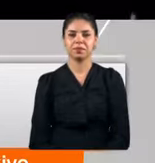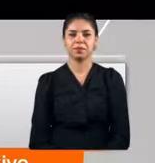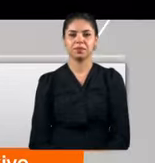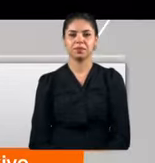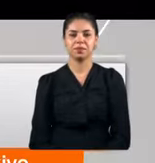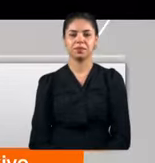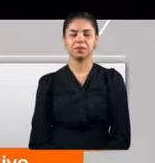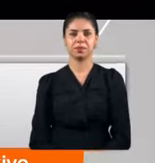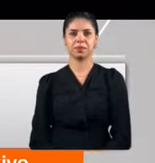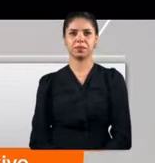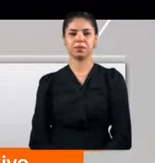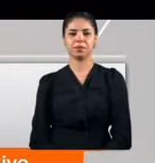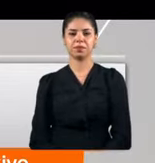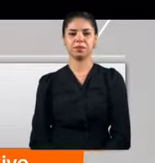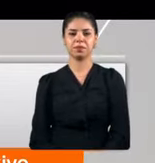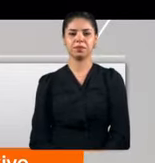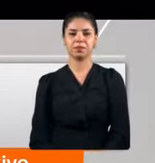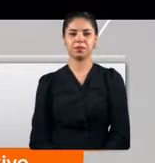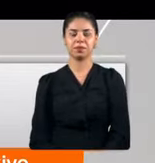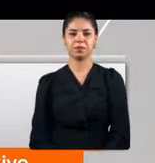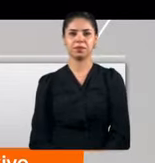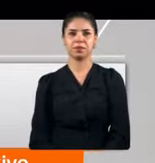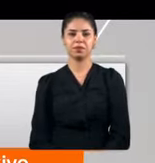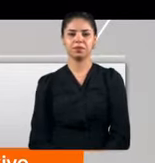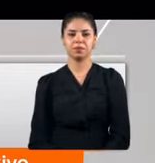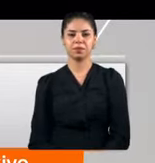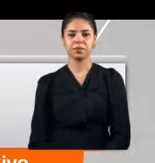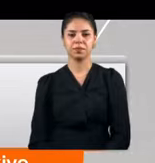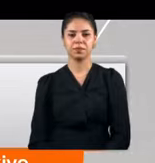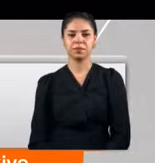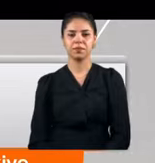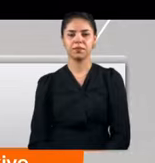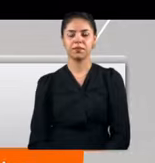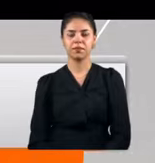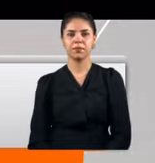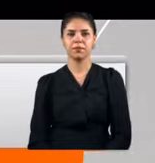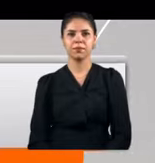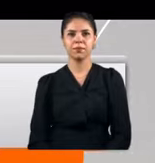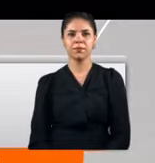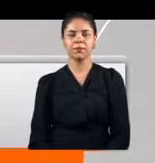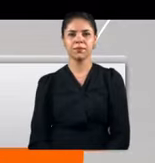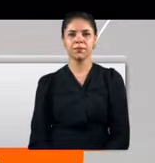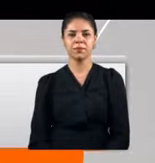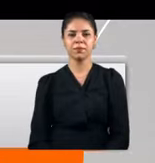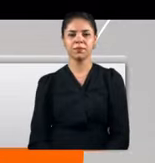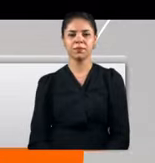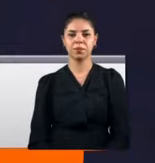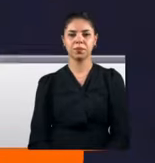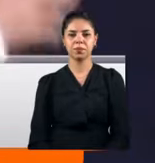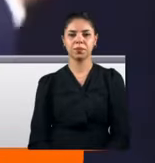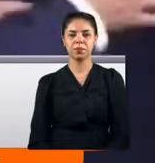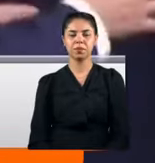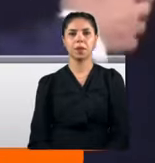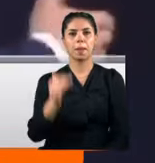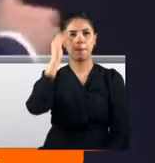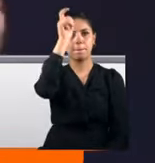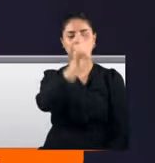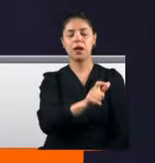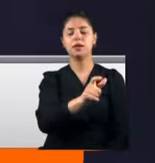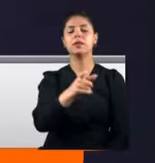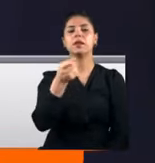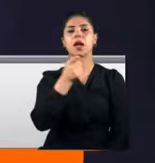Yani anketler Harris'e olan kamuoyu desteğinin en az Biden kadar düşük olduğunu gösteriyor. Biden'ın